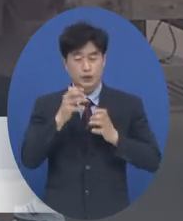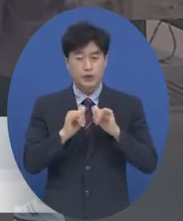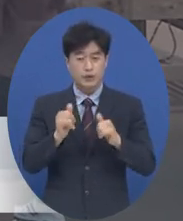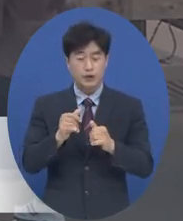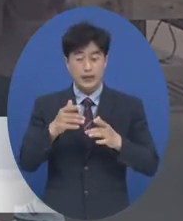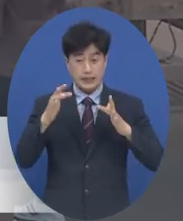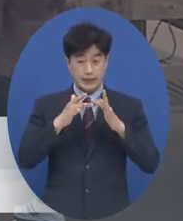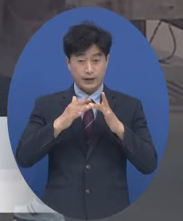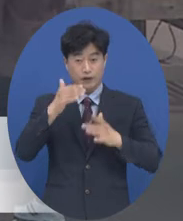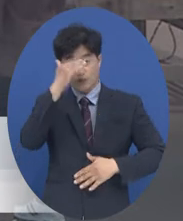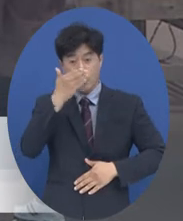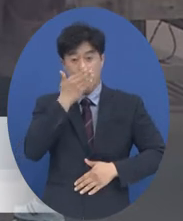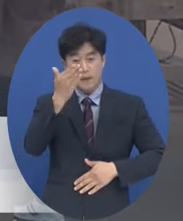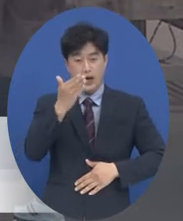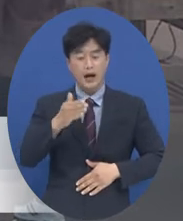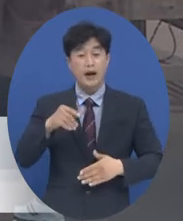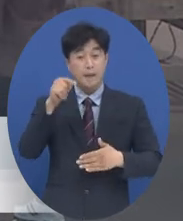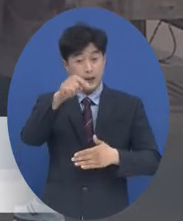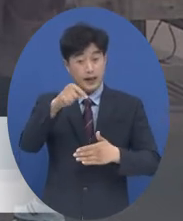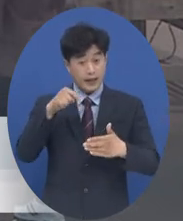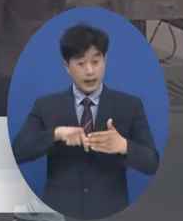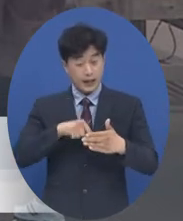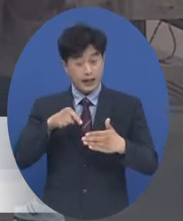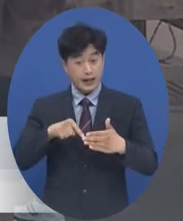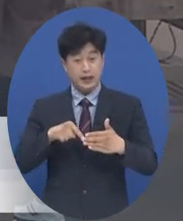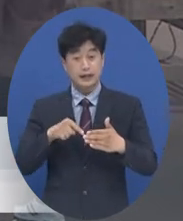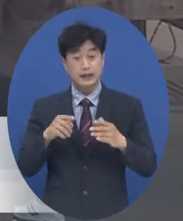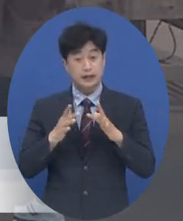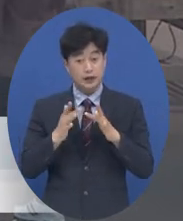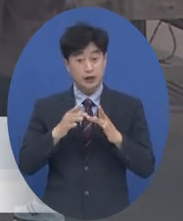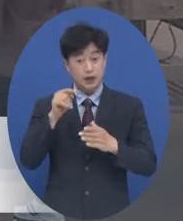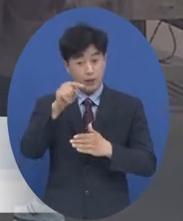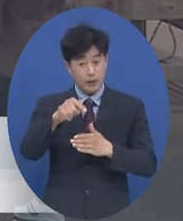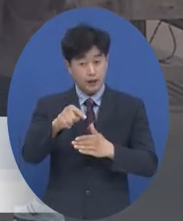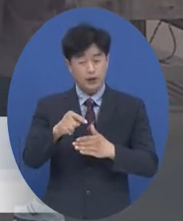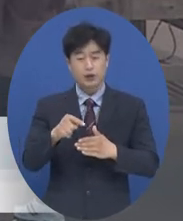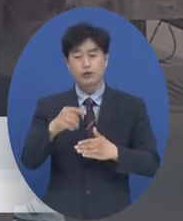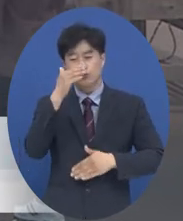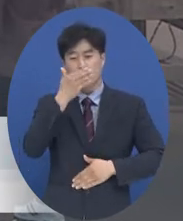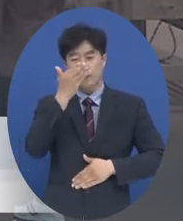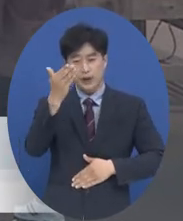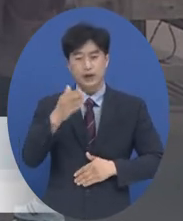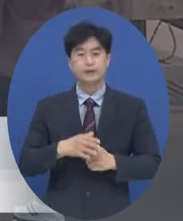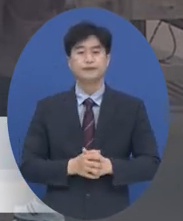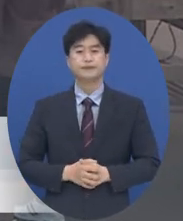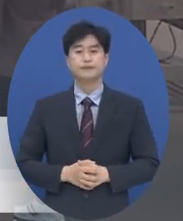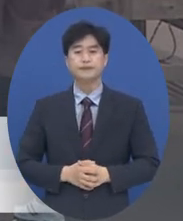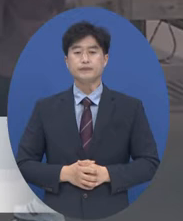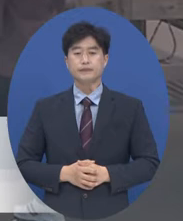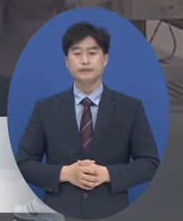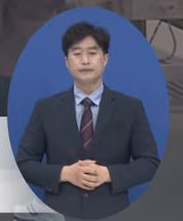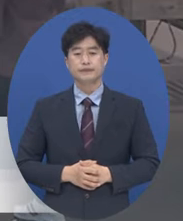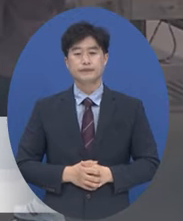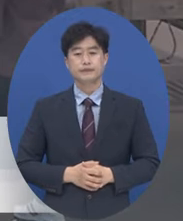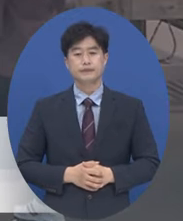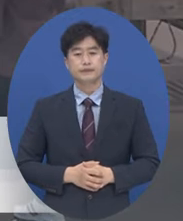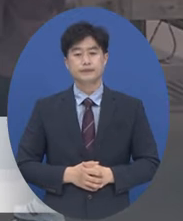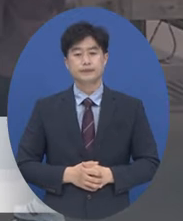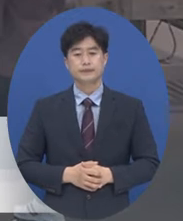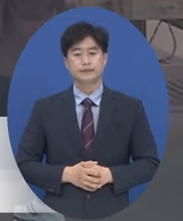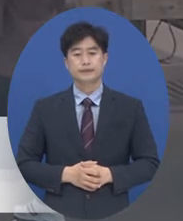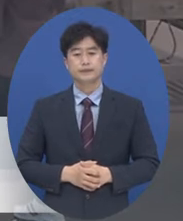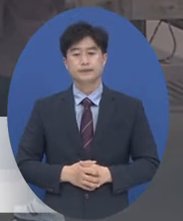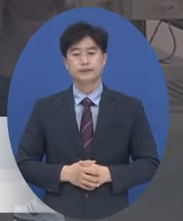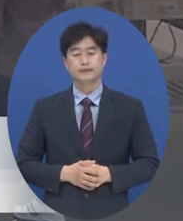감상이 가능하도록 온오프라인 전시장을 함께 준비했다고 하니까요. 잠시나마 문화 힐링 같이 해보시죠. 최지연 기자가